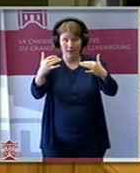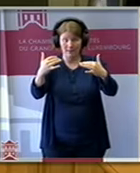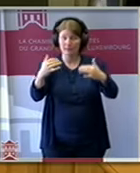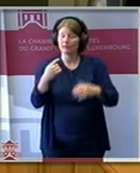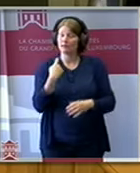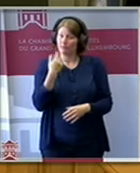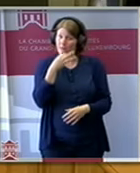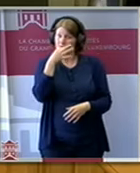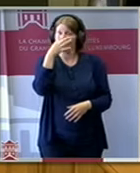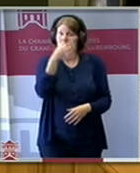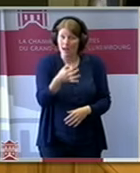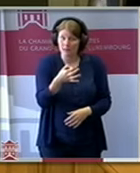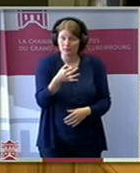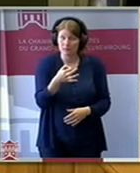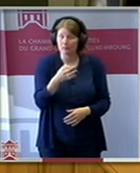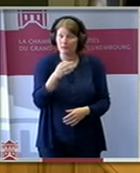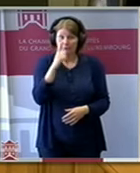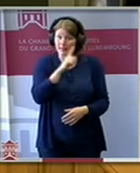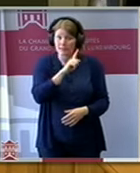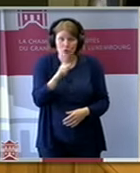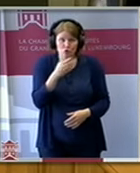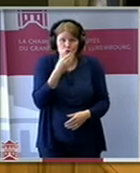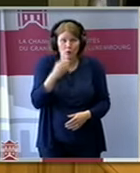auch wenn sie vielleicht debil sind. Weil ich